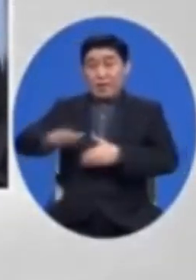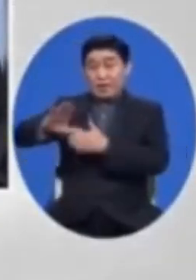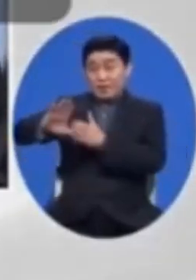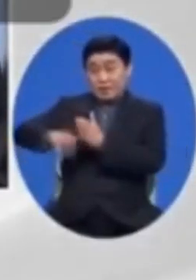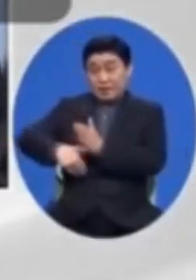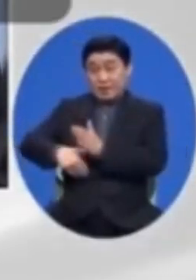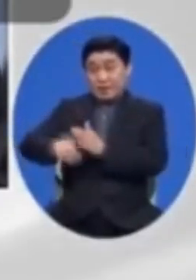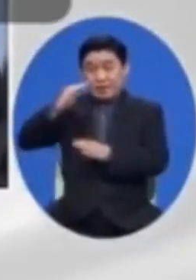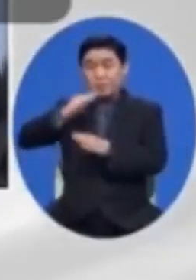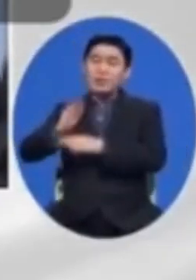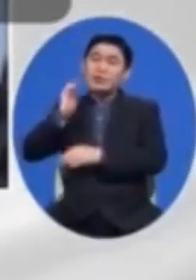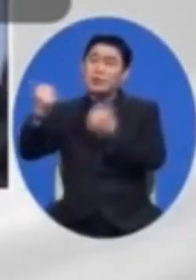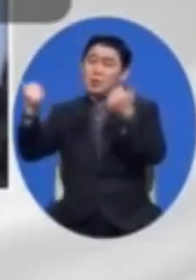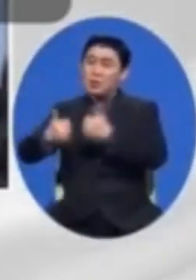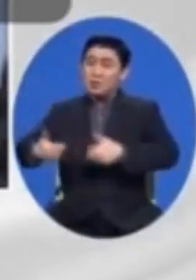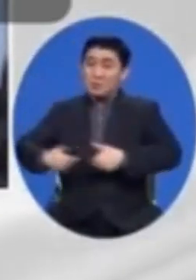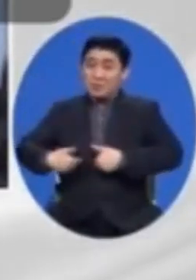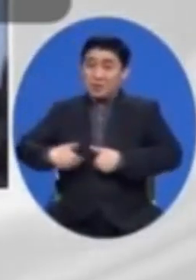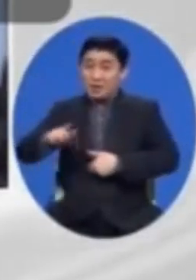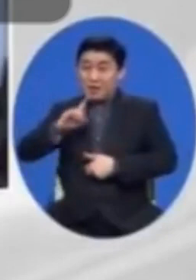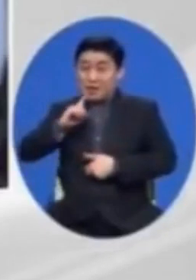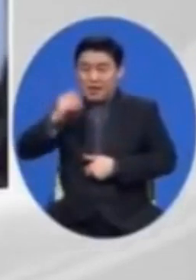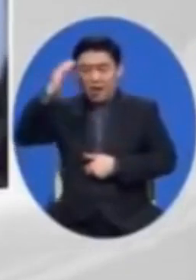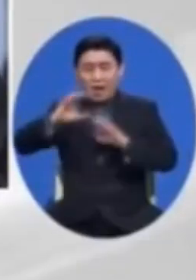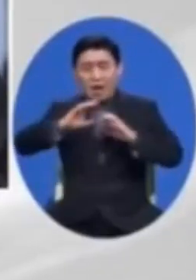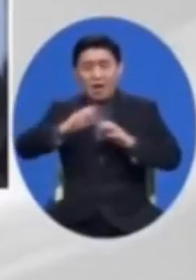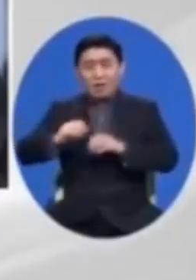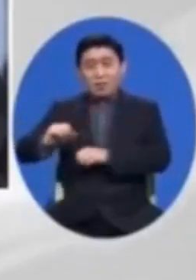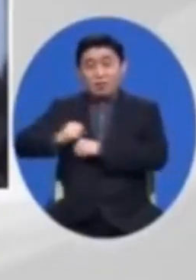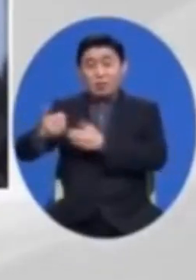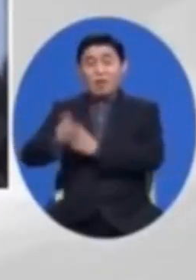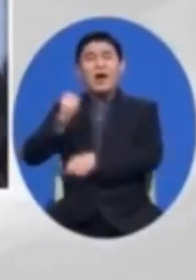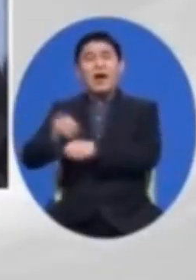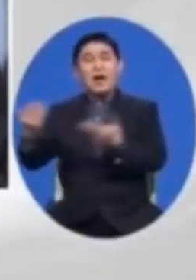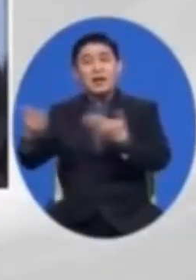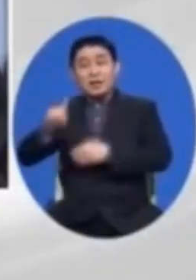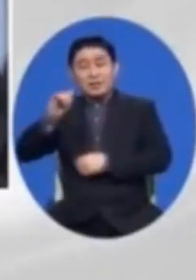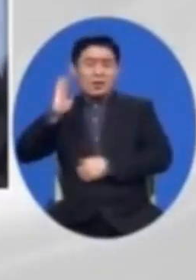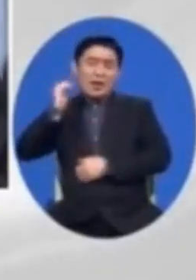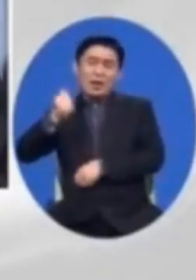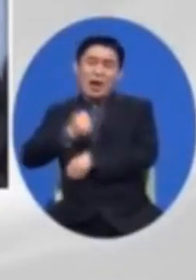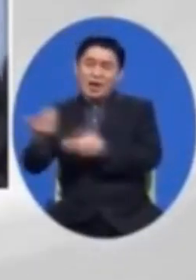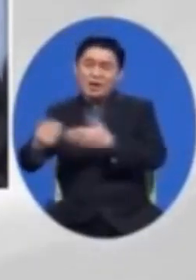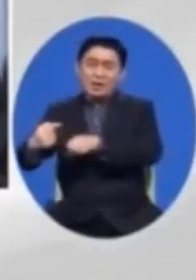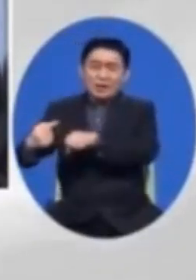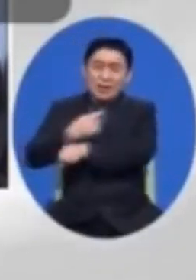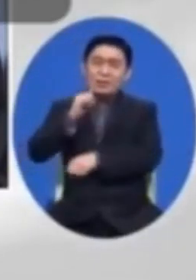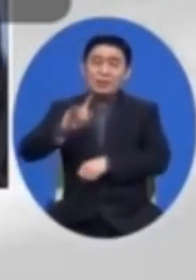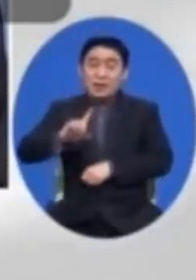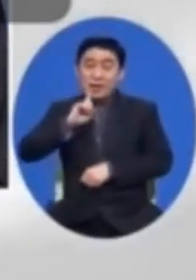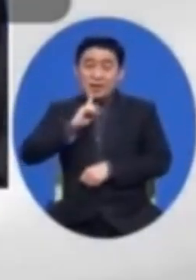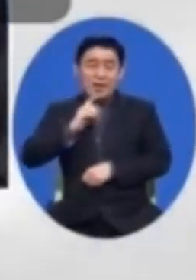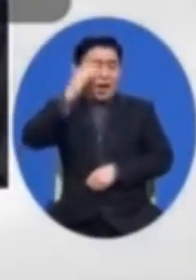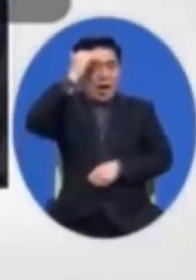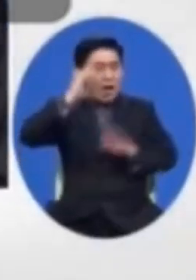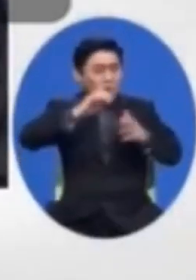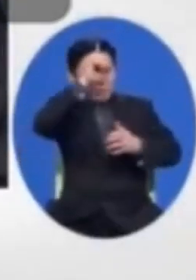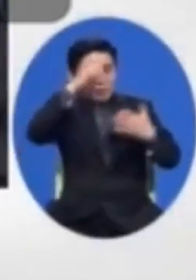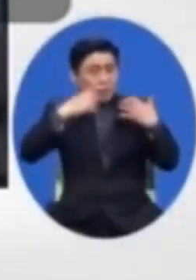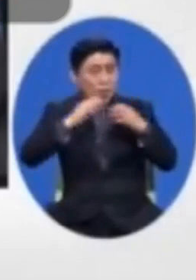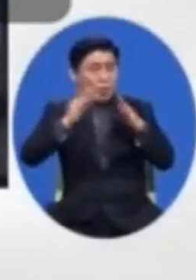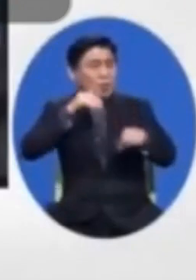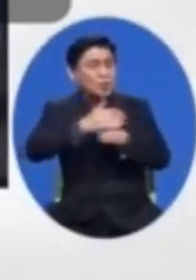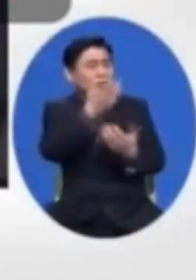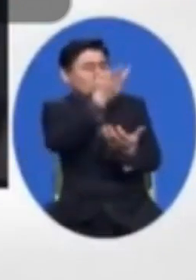때는 남북 정상회담도 필요한 아닙니다. 것이고 대한민국 정부... 그래서 국방부가 할 일이 있고 예. 대통령이 할 일은 따로 있는 것이죠. 아니 대한민국